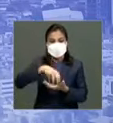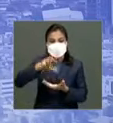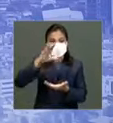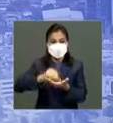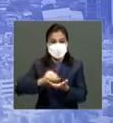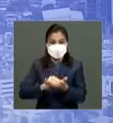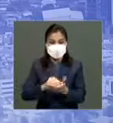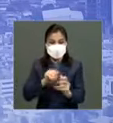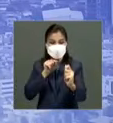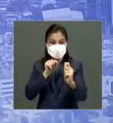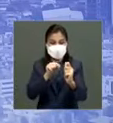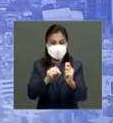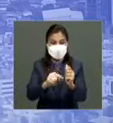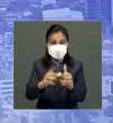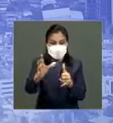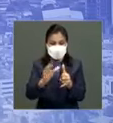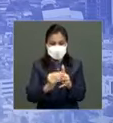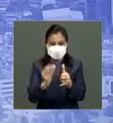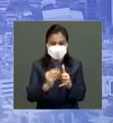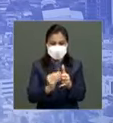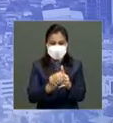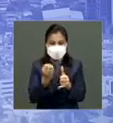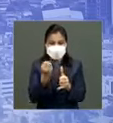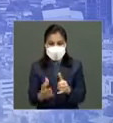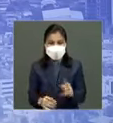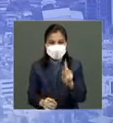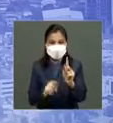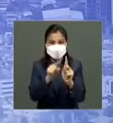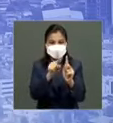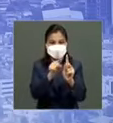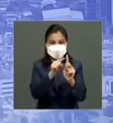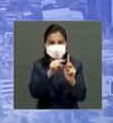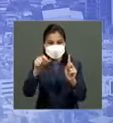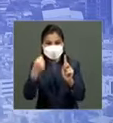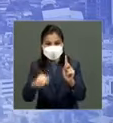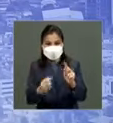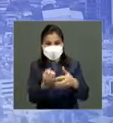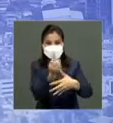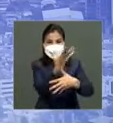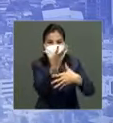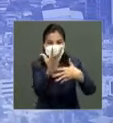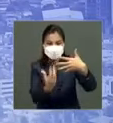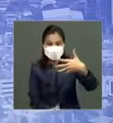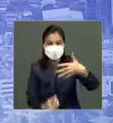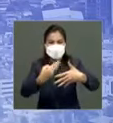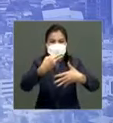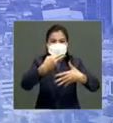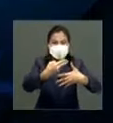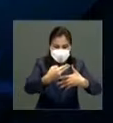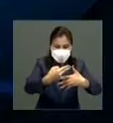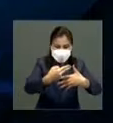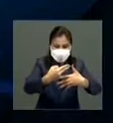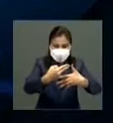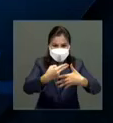ที่มีจำนวนยอดสะสมนะครับ10อันดับสูงสุดก็คือที่ห้วยขวางนะครับ